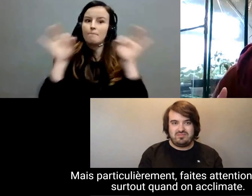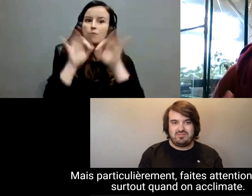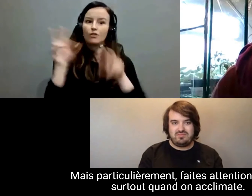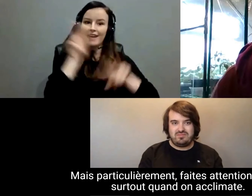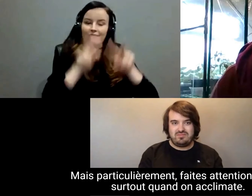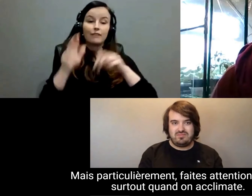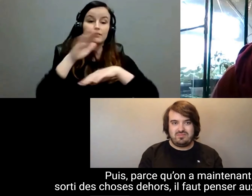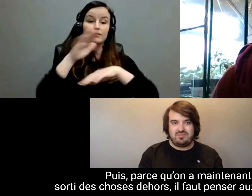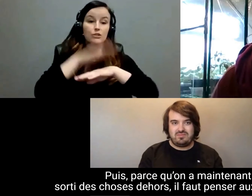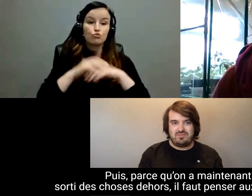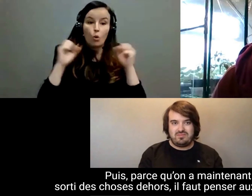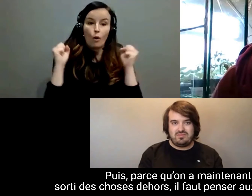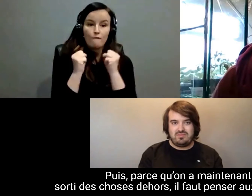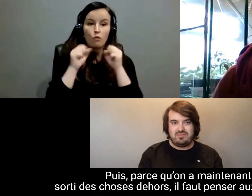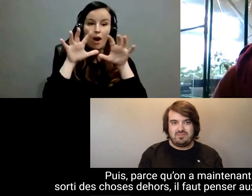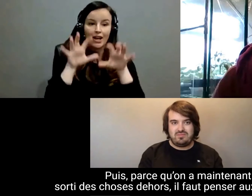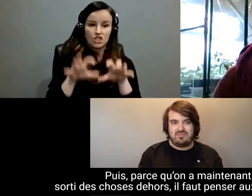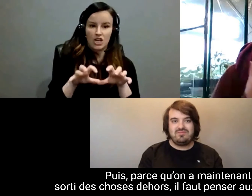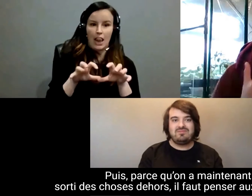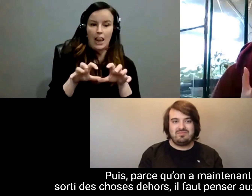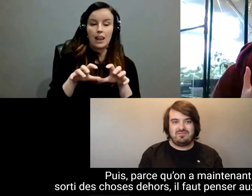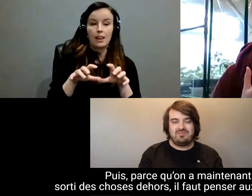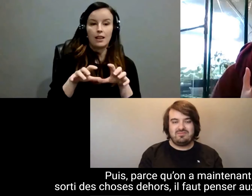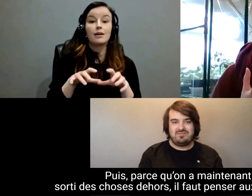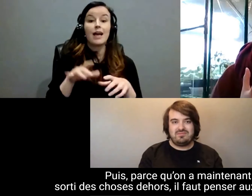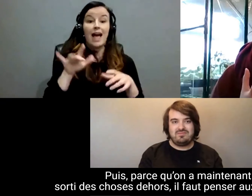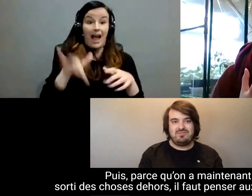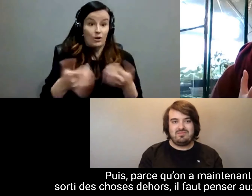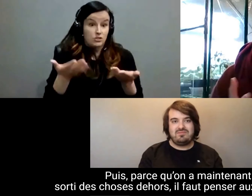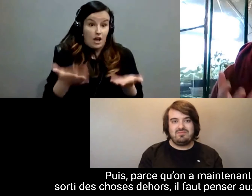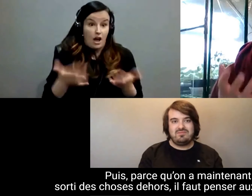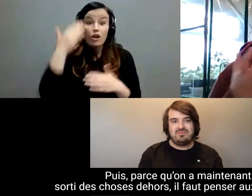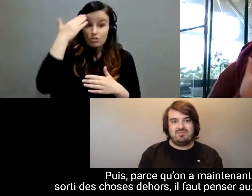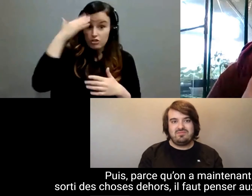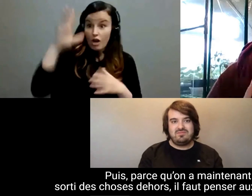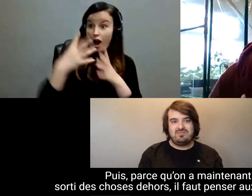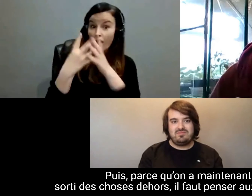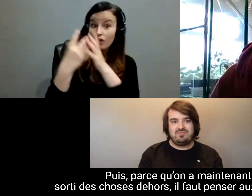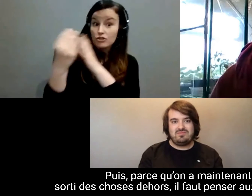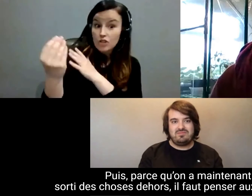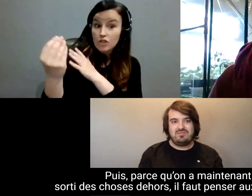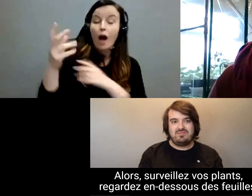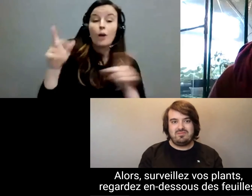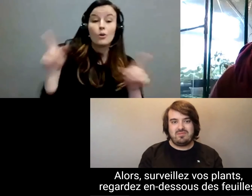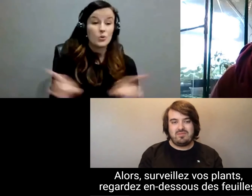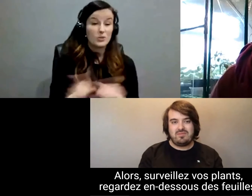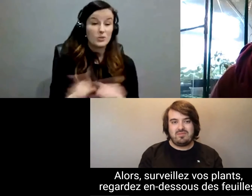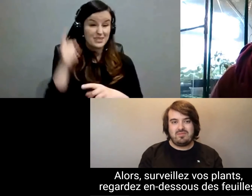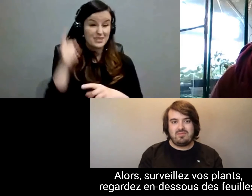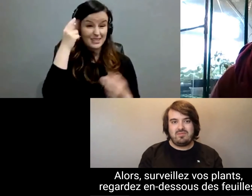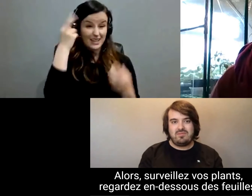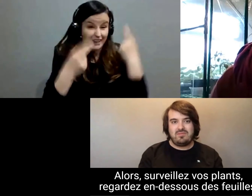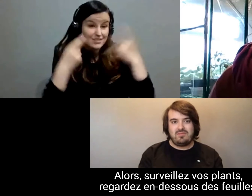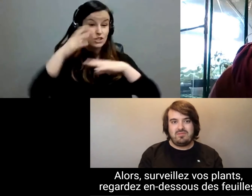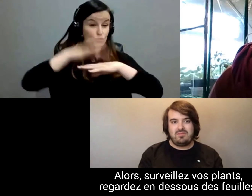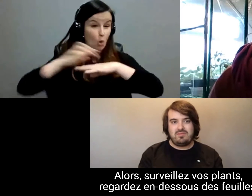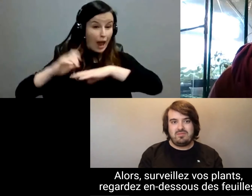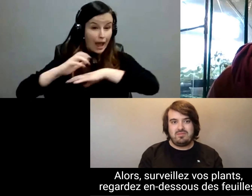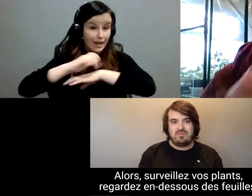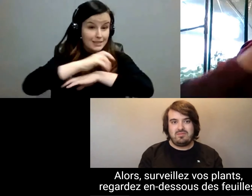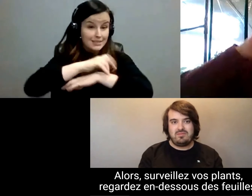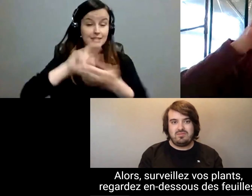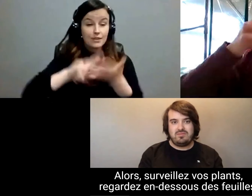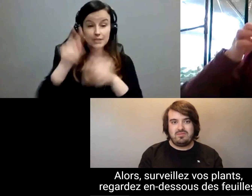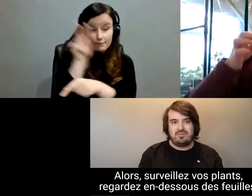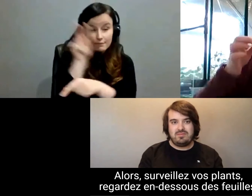acclimate. Puis, parce qu'on a maintenant sorti des choses dehors, il faut penser aux insectes. Alors, surveillez vos